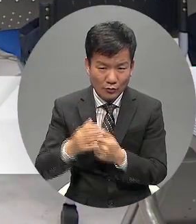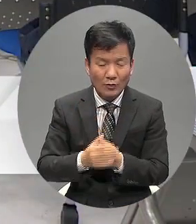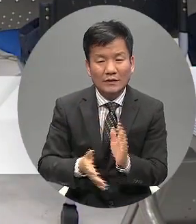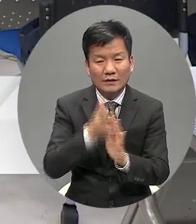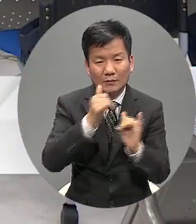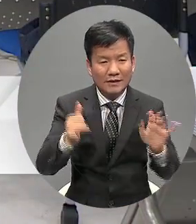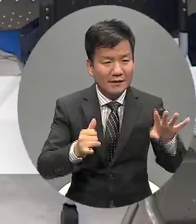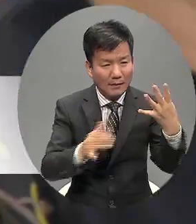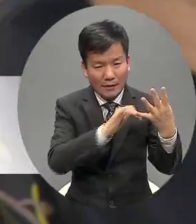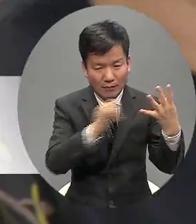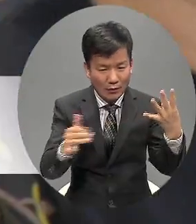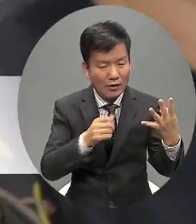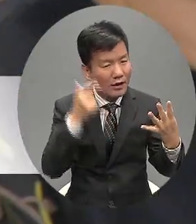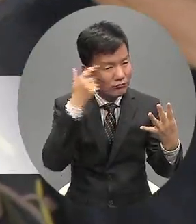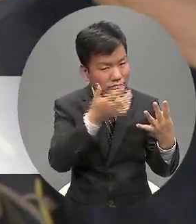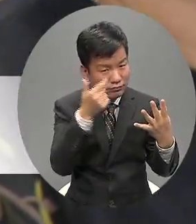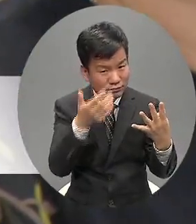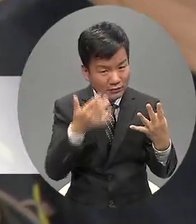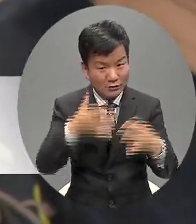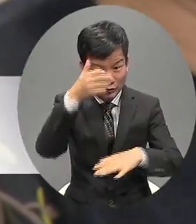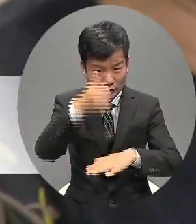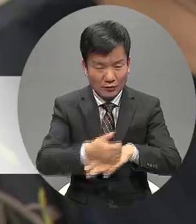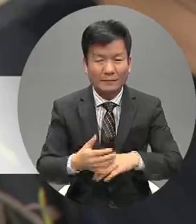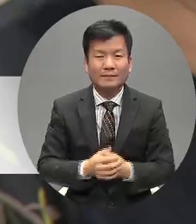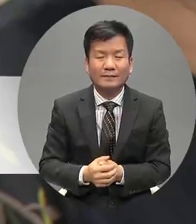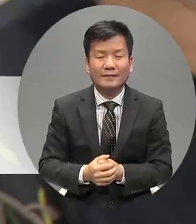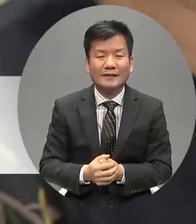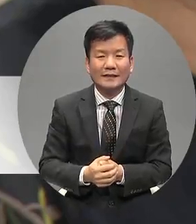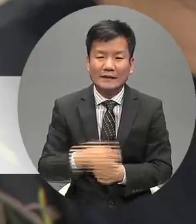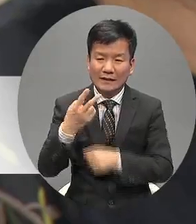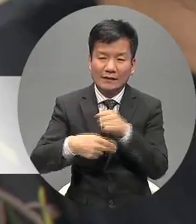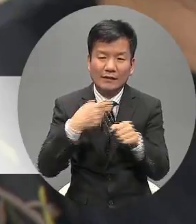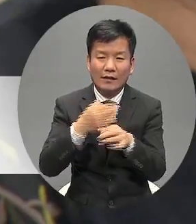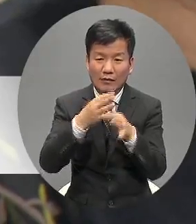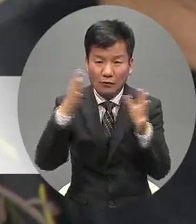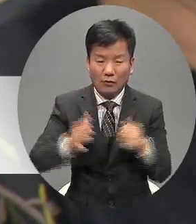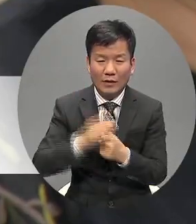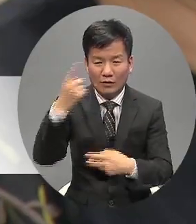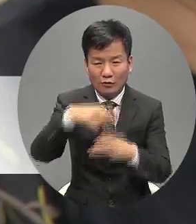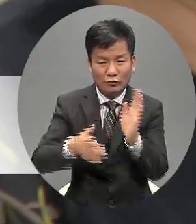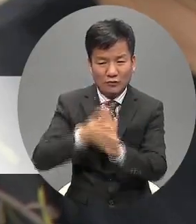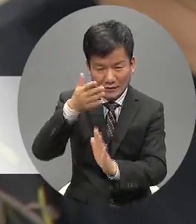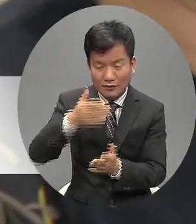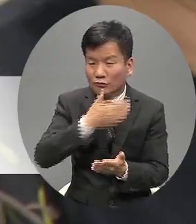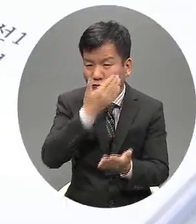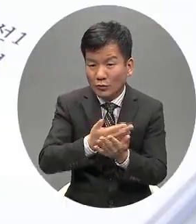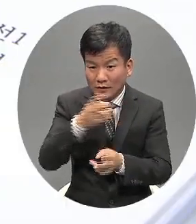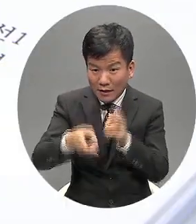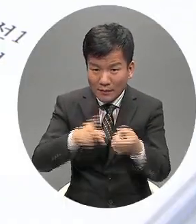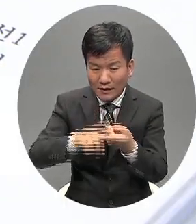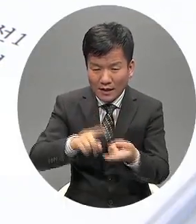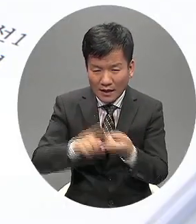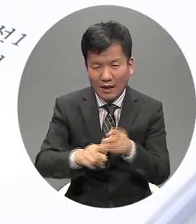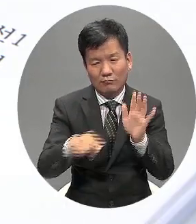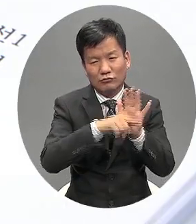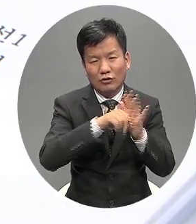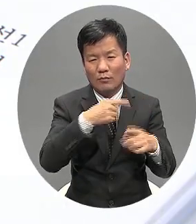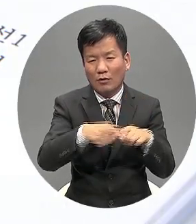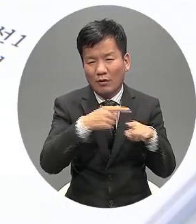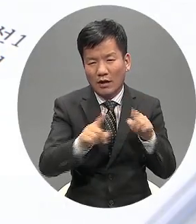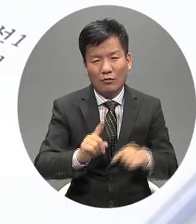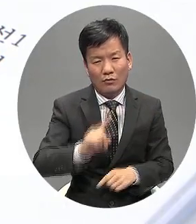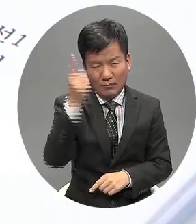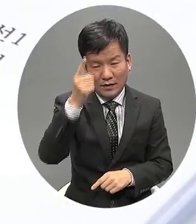시민 400여 명을 대상으로 설문조사한 결과 지난 2년간 청주시의 주요 사업에 대한 부정평가가